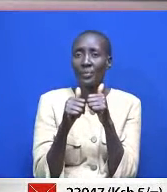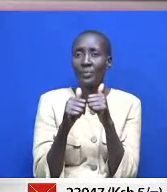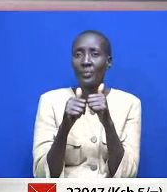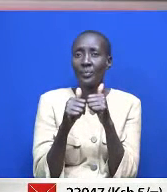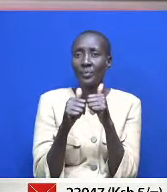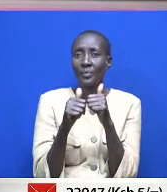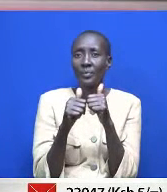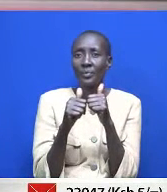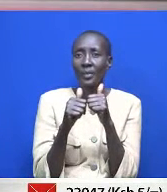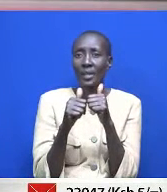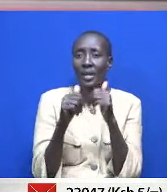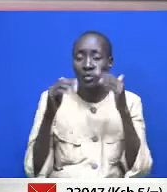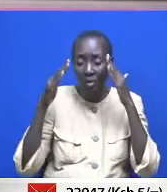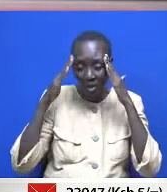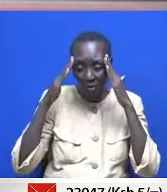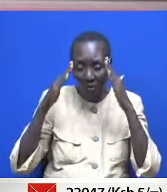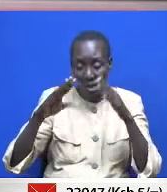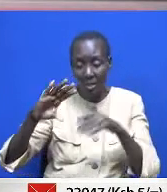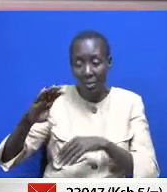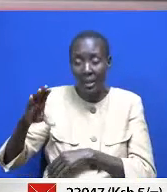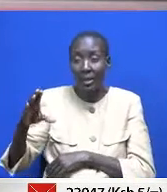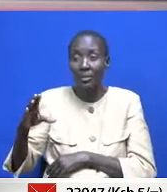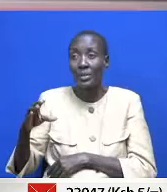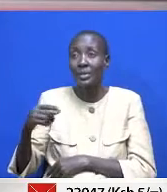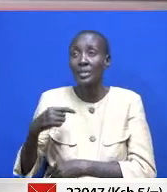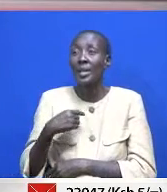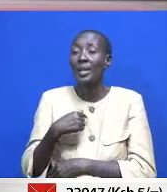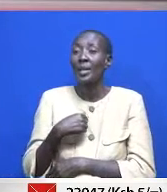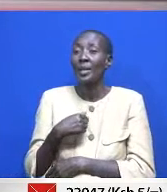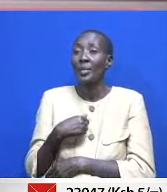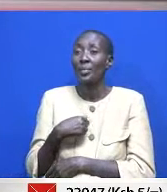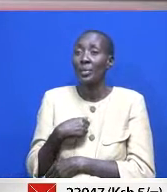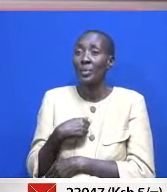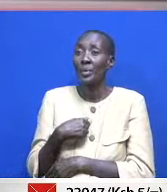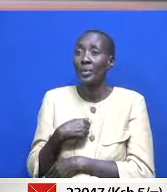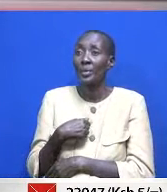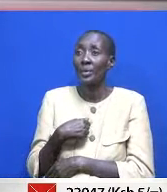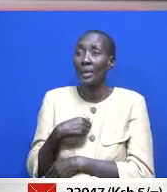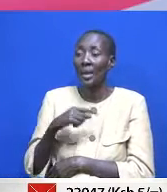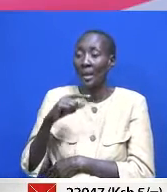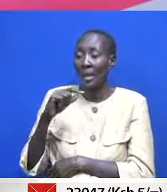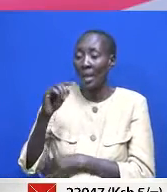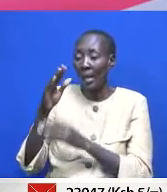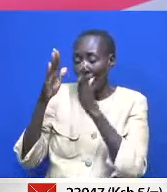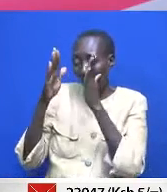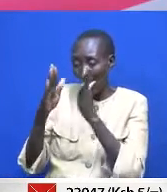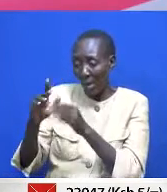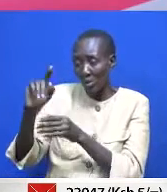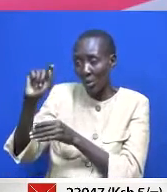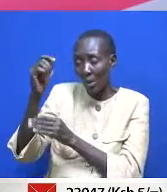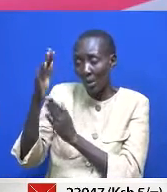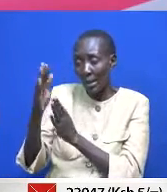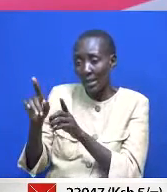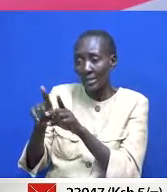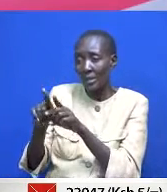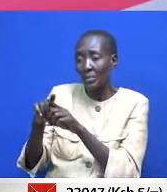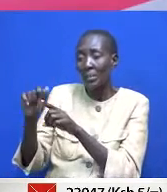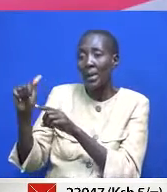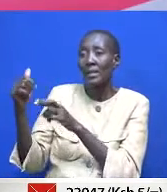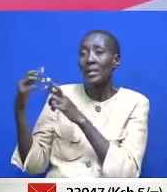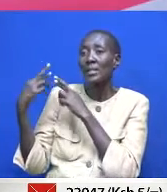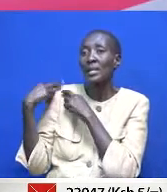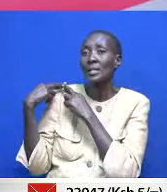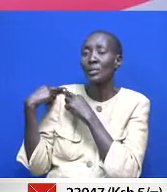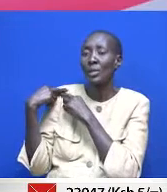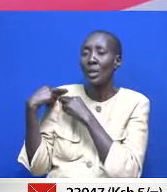tumepatia priorities kaunti zetu? Mimi nikiwa Mkenya binafsi pia na washikadau wengi, ningependa kusema kwamba